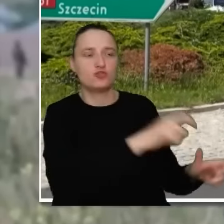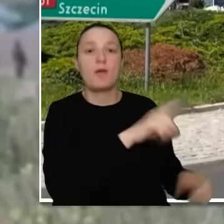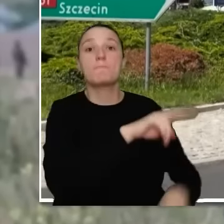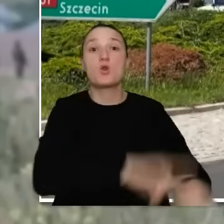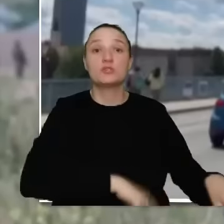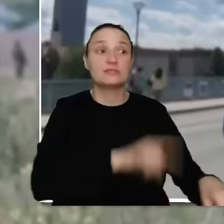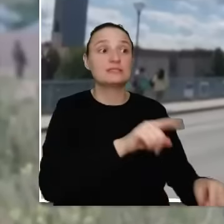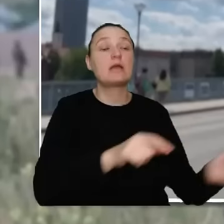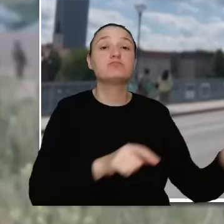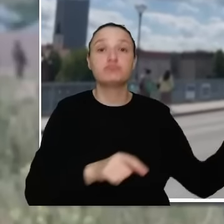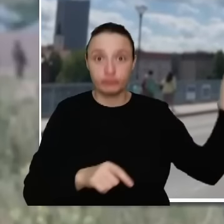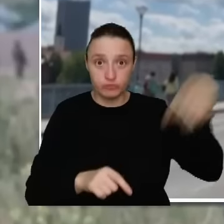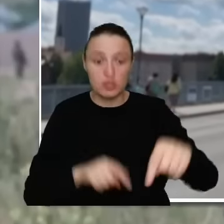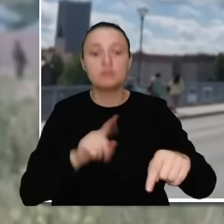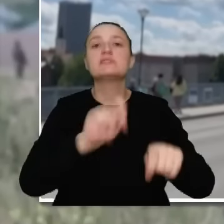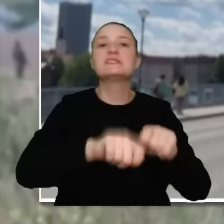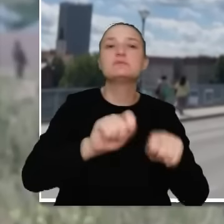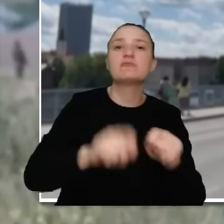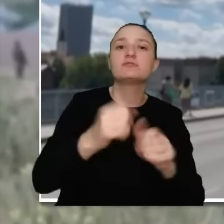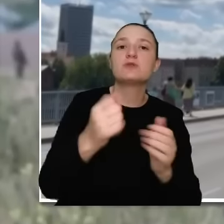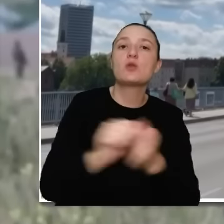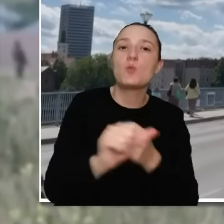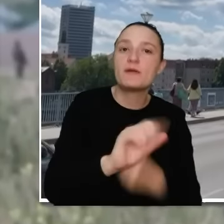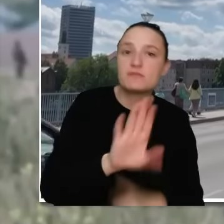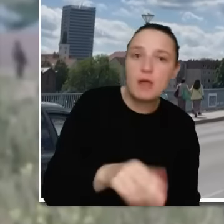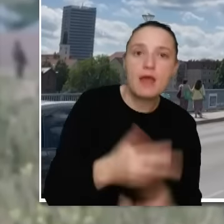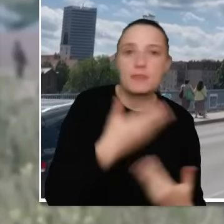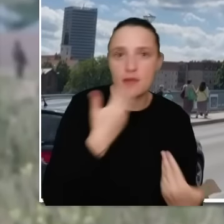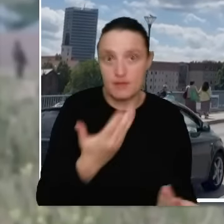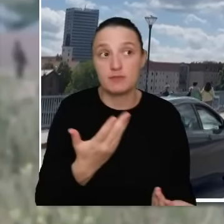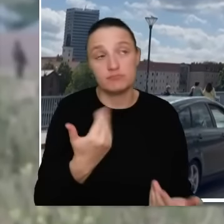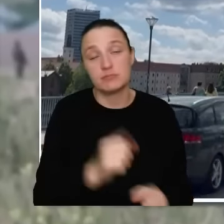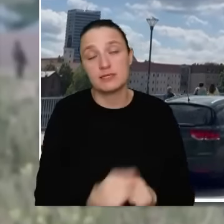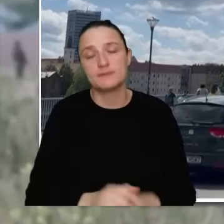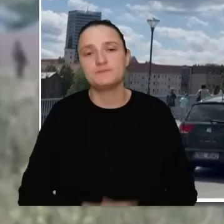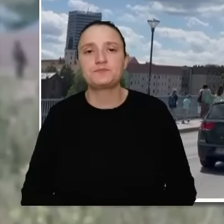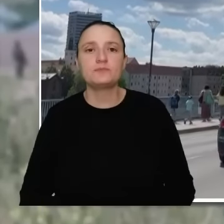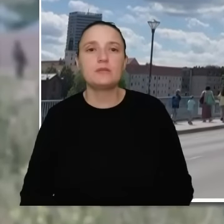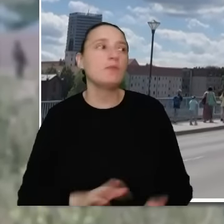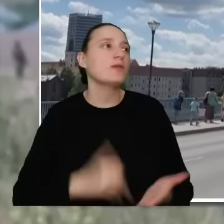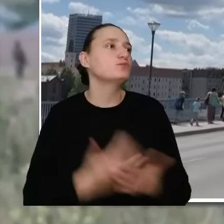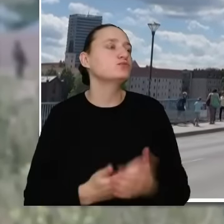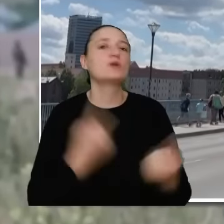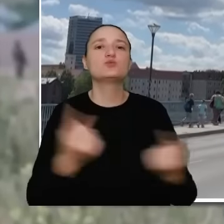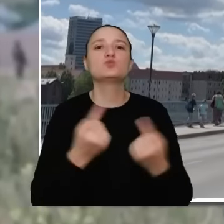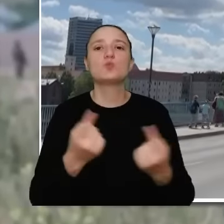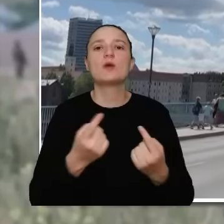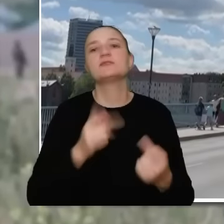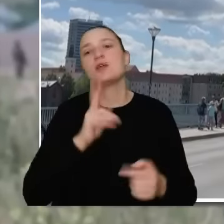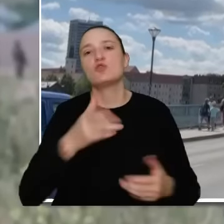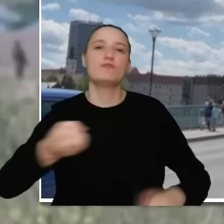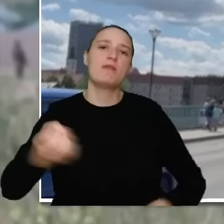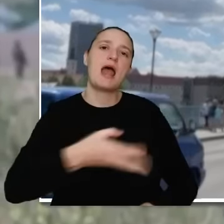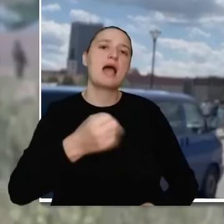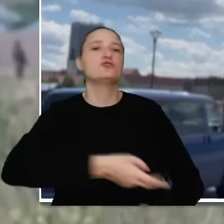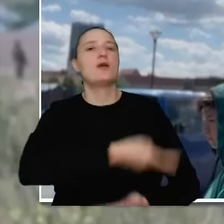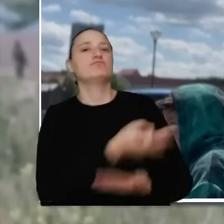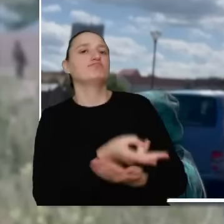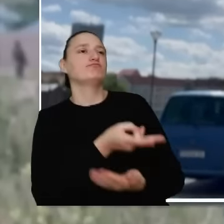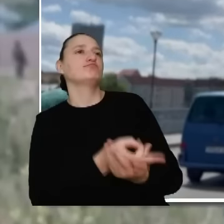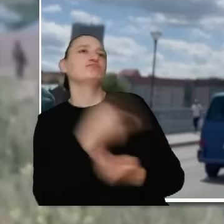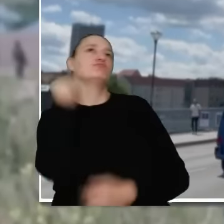osoby legitymuje. Czytałam także taką relację, że na przykład leżąc na plaży